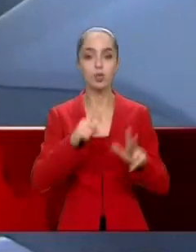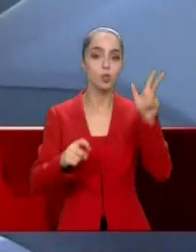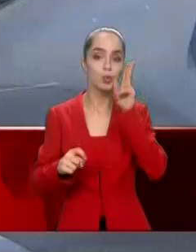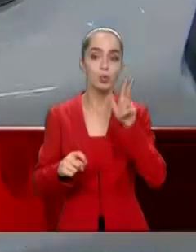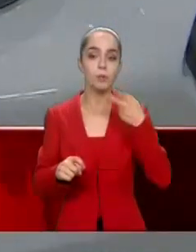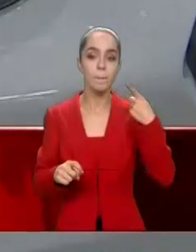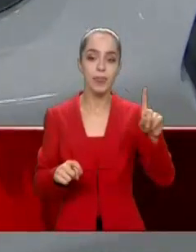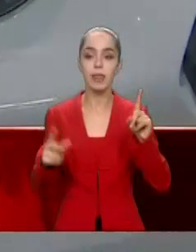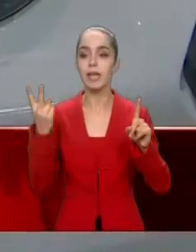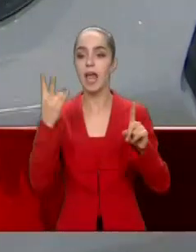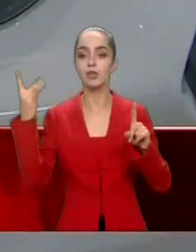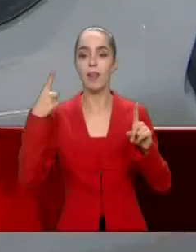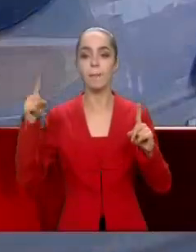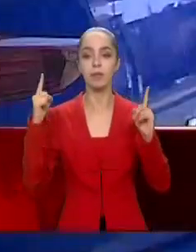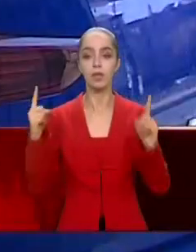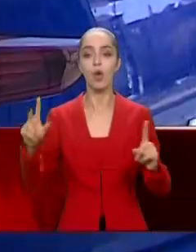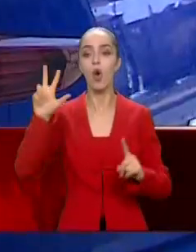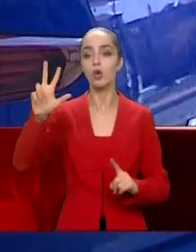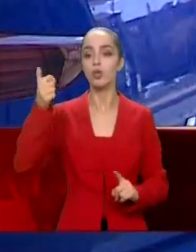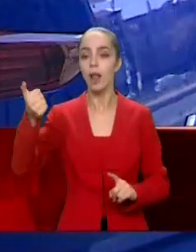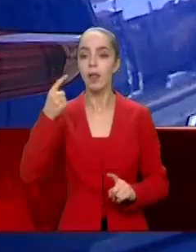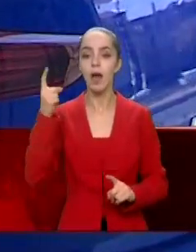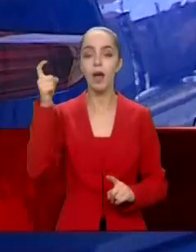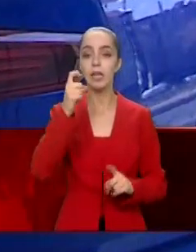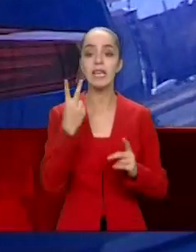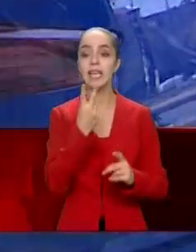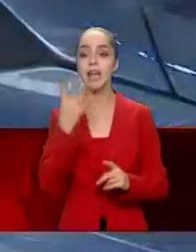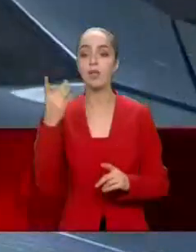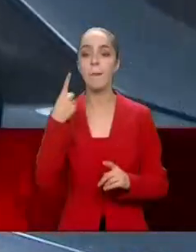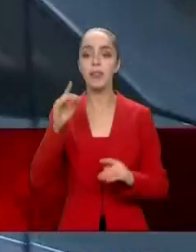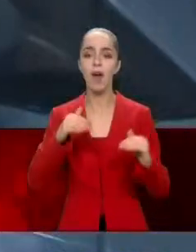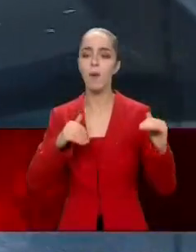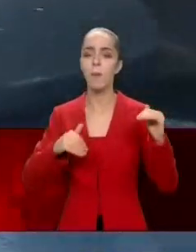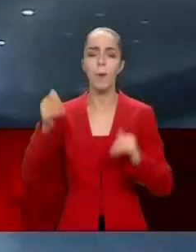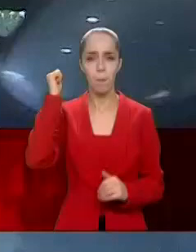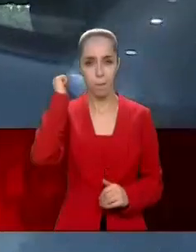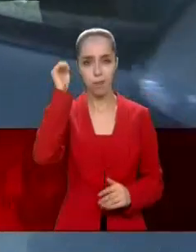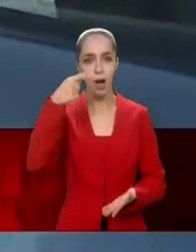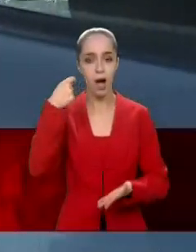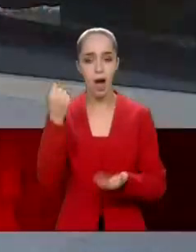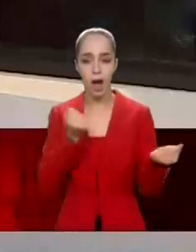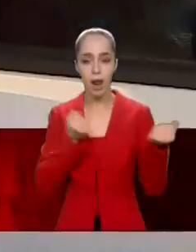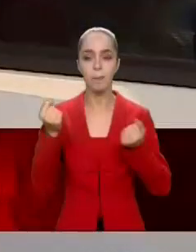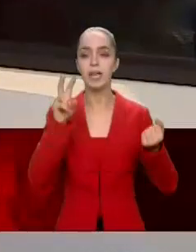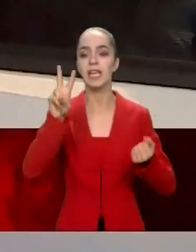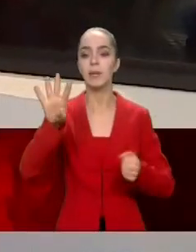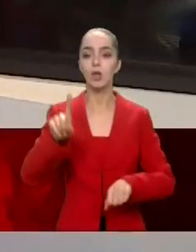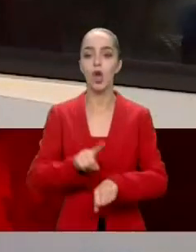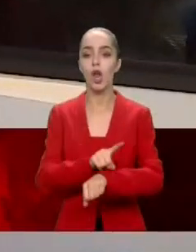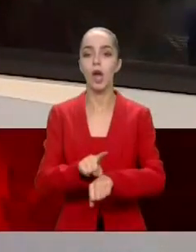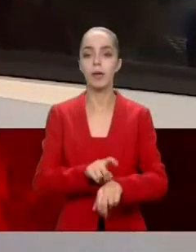lira arasındaki araçlara 36 ay, 750 bin liranın üzerinde olanlara ise 24 ay taksit yapılabilecek. Arabamı vereceğim,